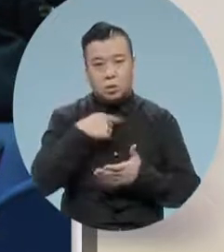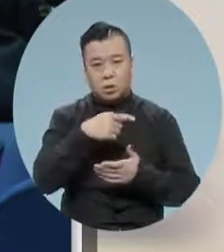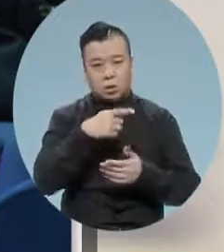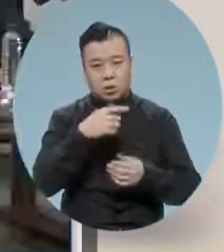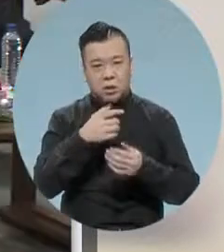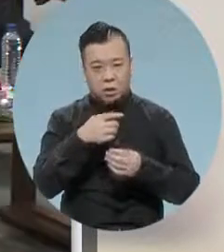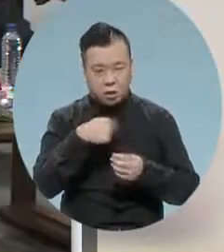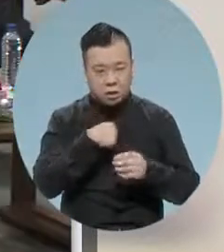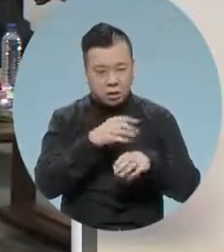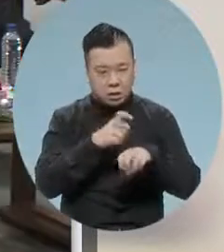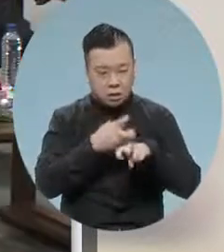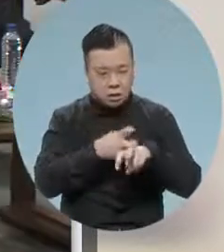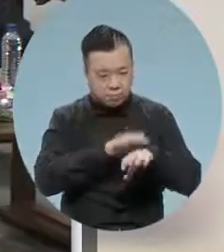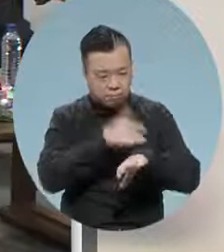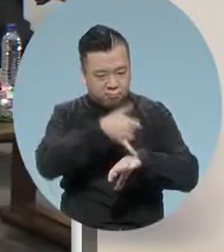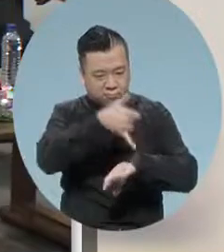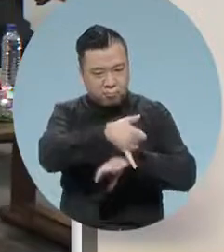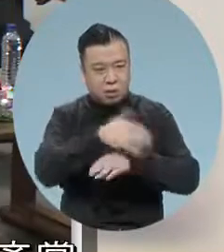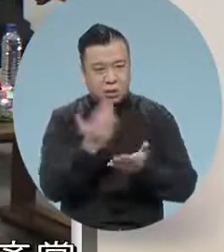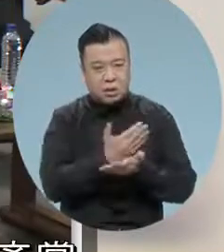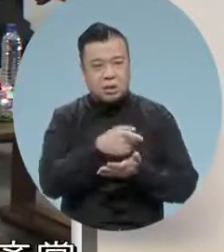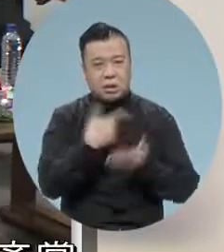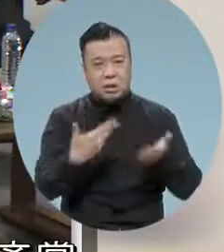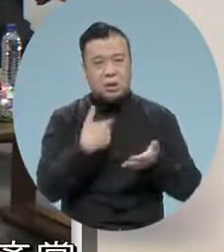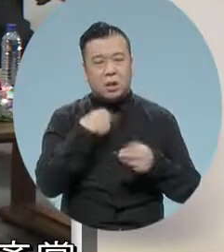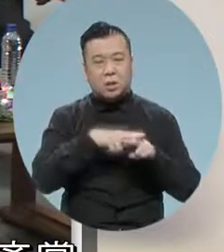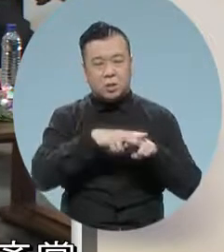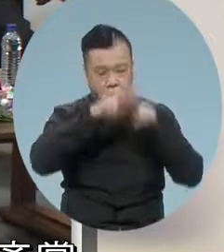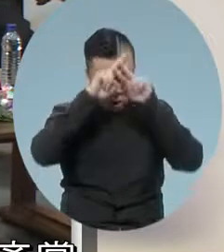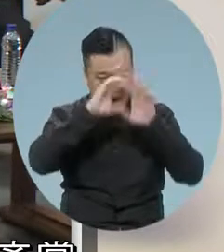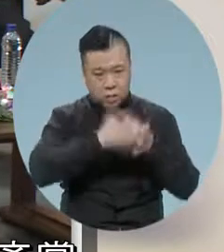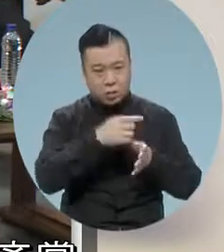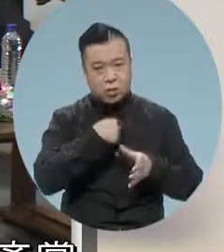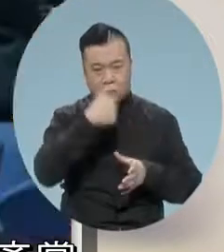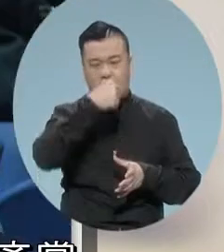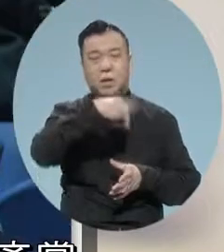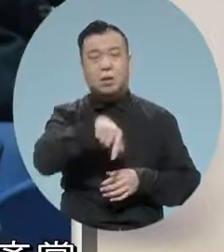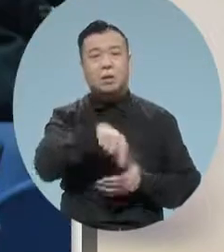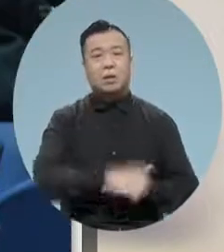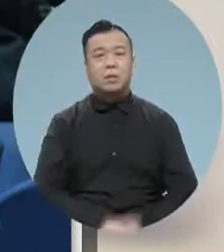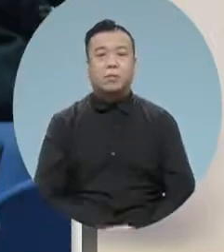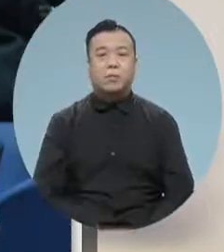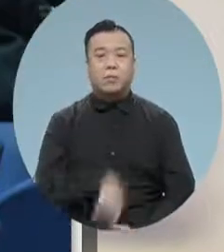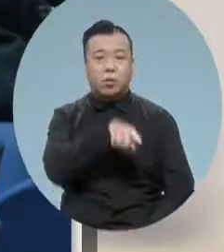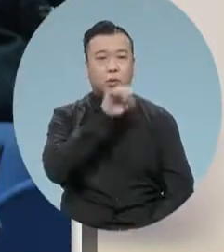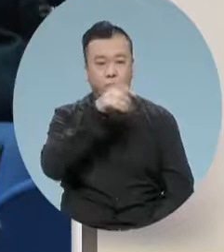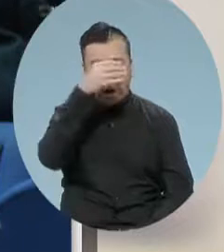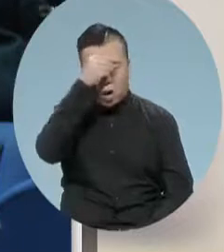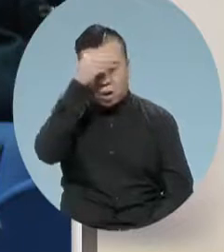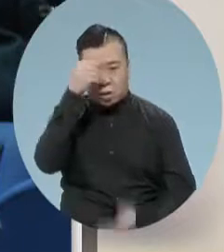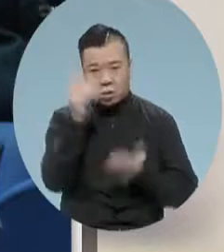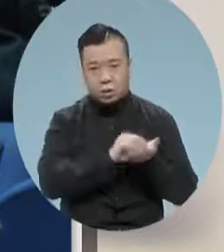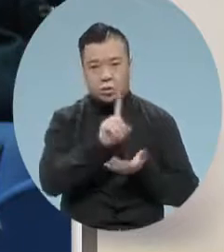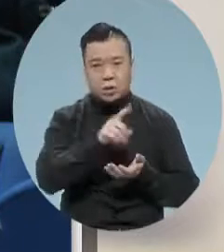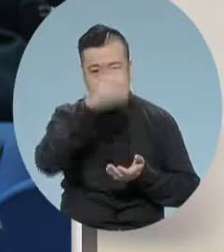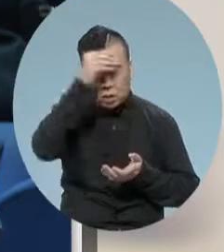河就已經是了。我想請教許先生，到現在為止，我們的中國共產黨，我們偉大的中國共產黨，他的學習到現在為止有